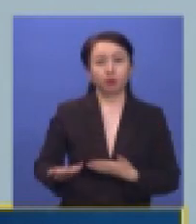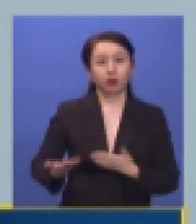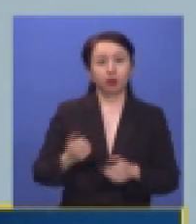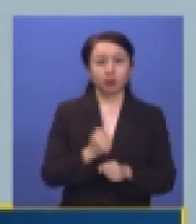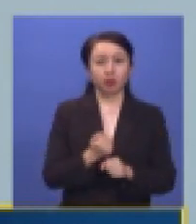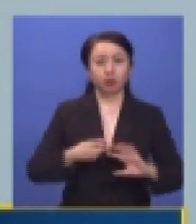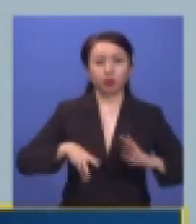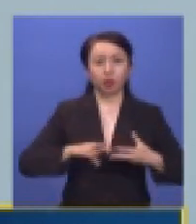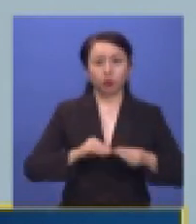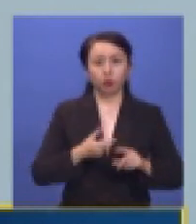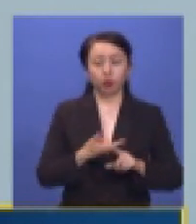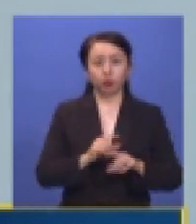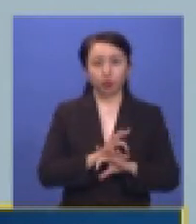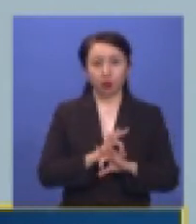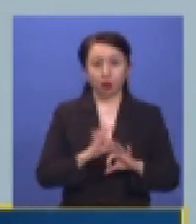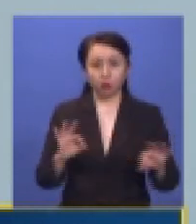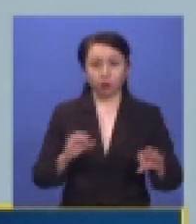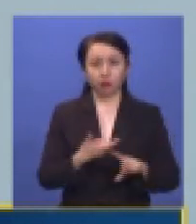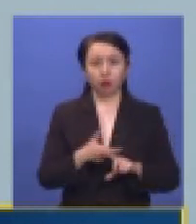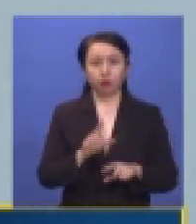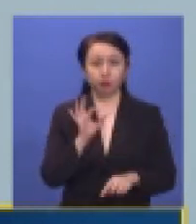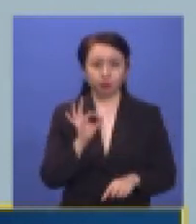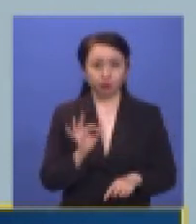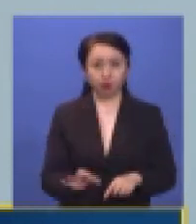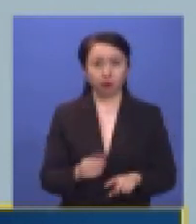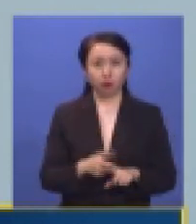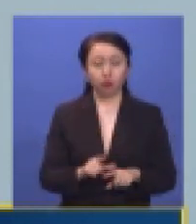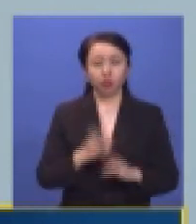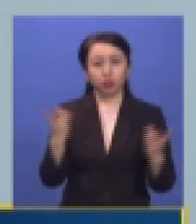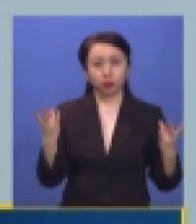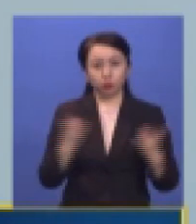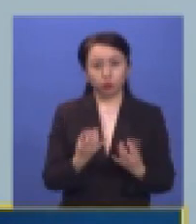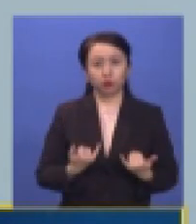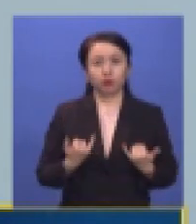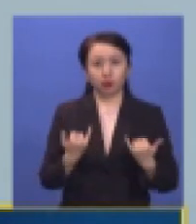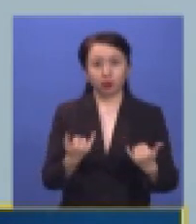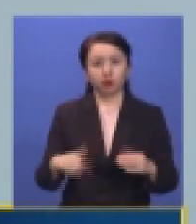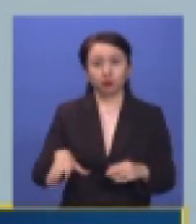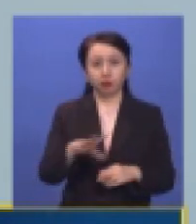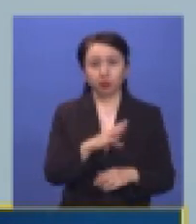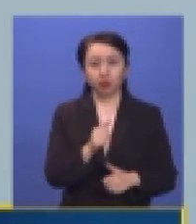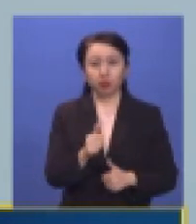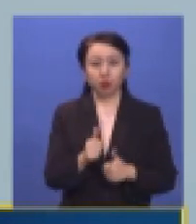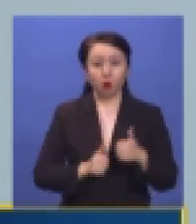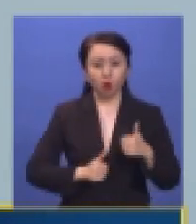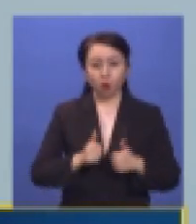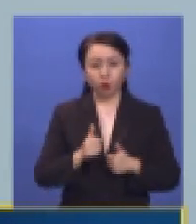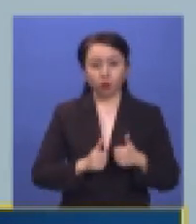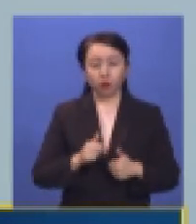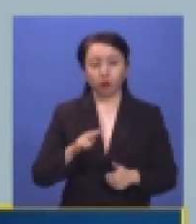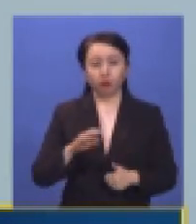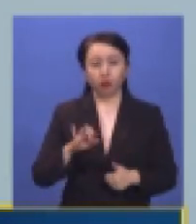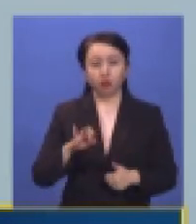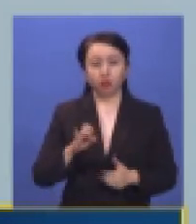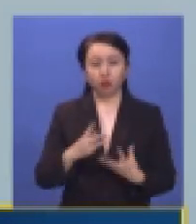итоги очень хорошего, очень правильного, очень нужного для всех нас конкурса «Парасатта